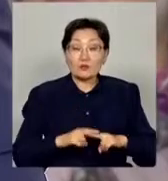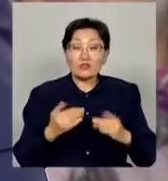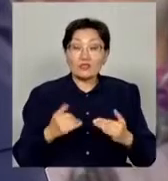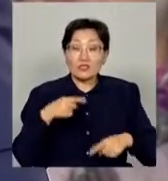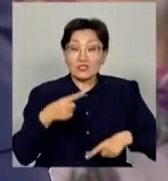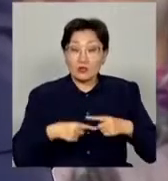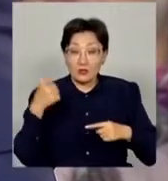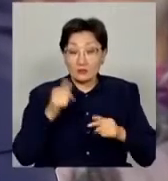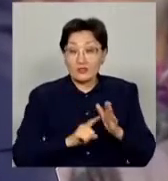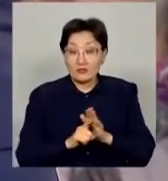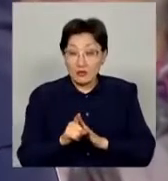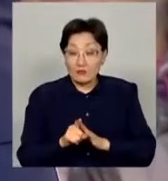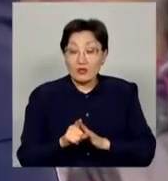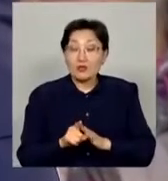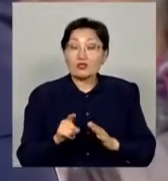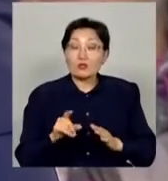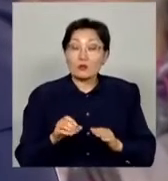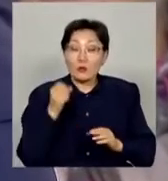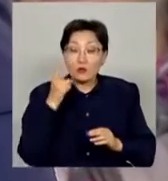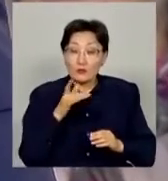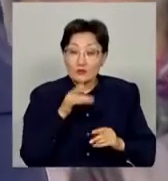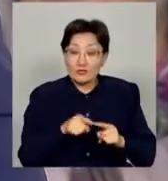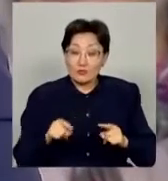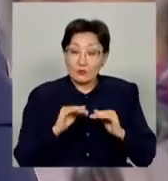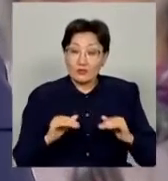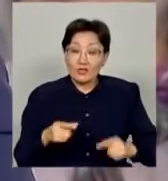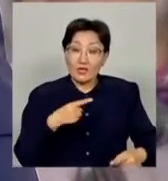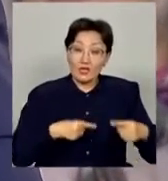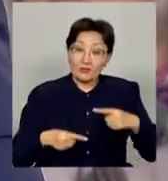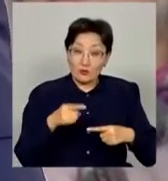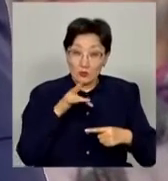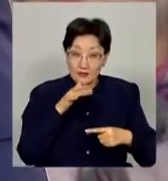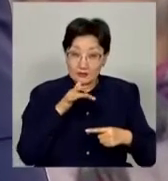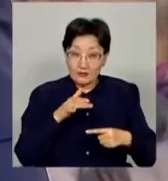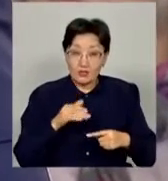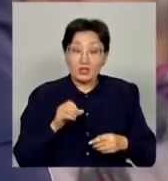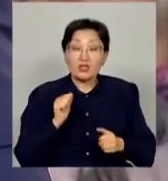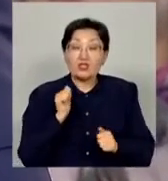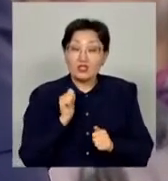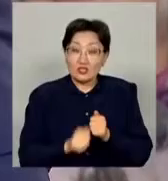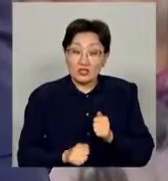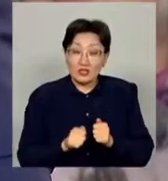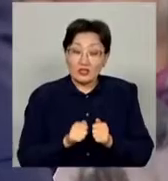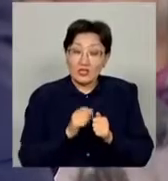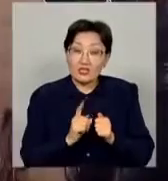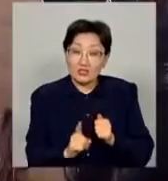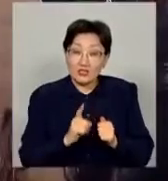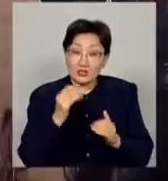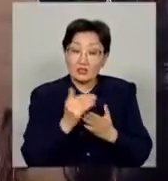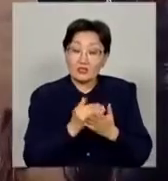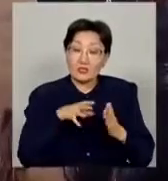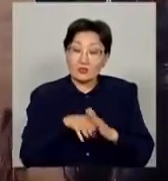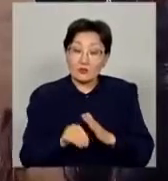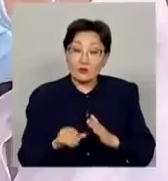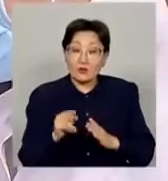ендігі аптаның басынан бастап сол түскі уақытта оқушылардың қайтатын уақытында жиі жүретін расписание енгізілетін болады. Мен